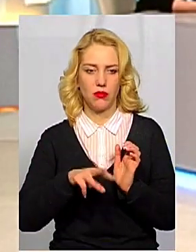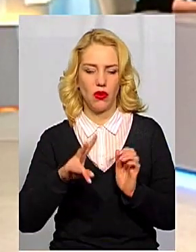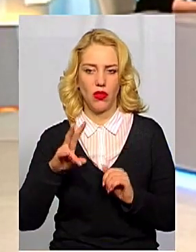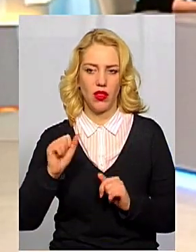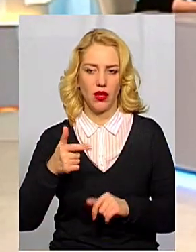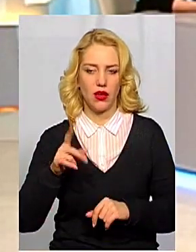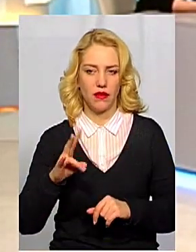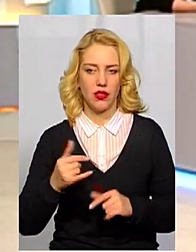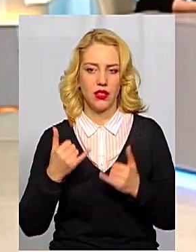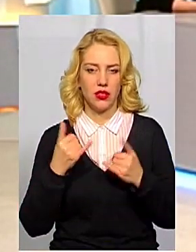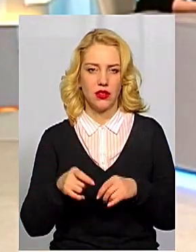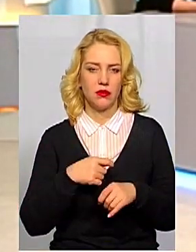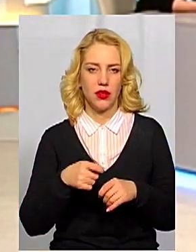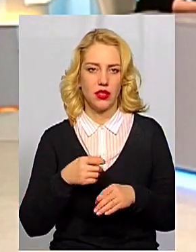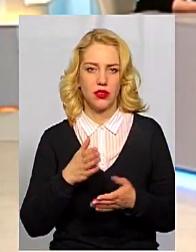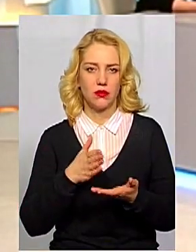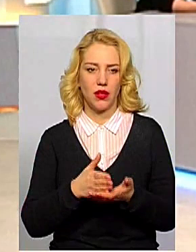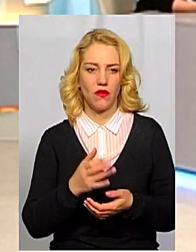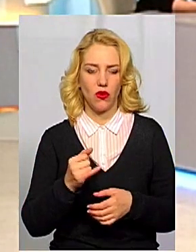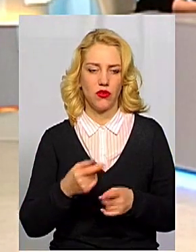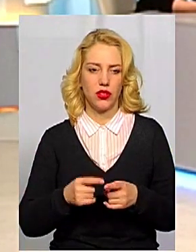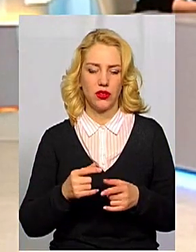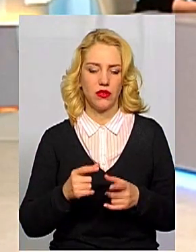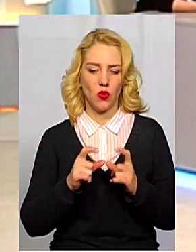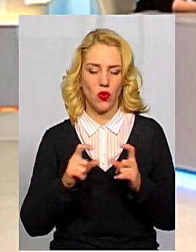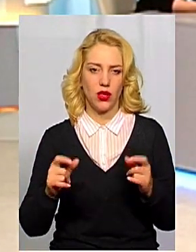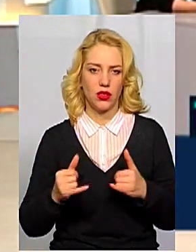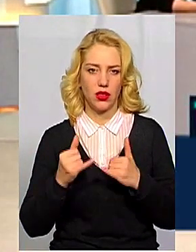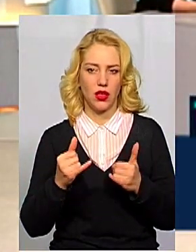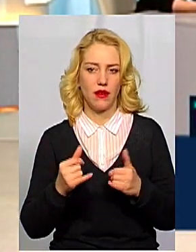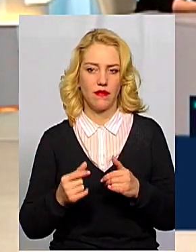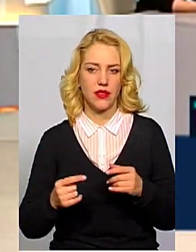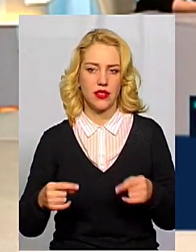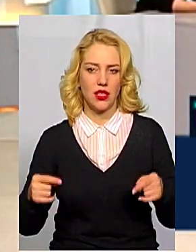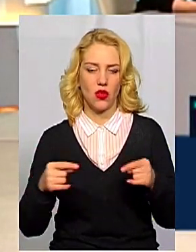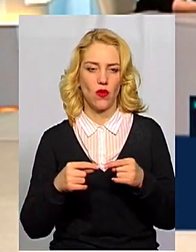Зараз матеріали спрямовано в правоохоронні органи для встановлення